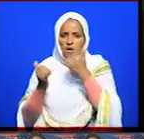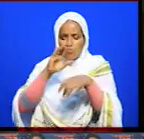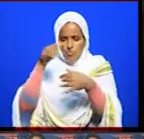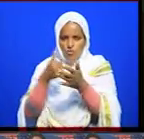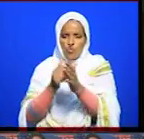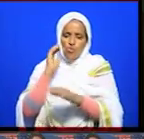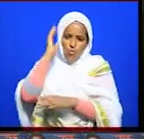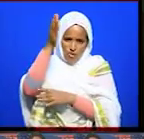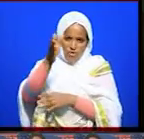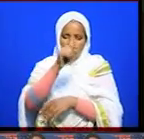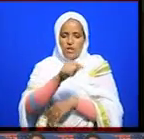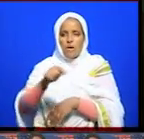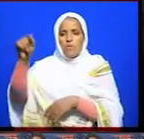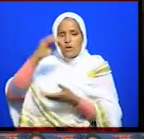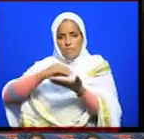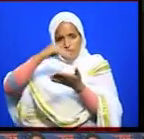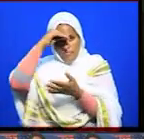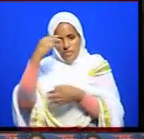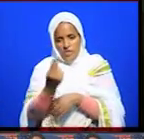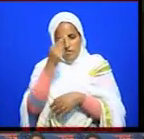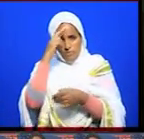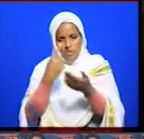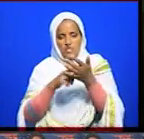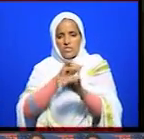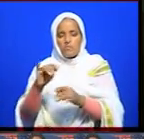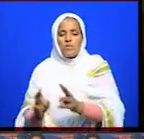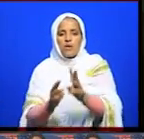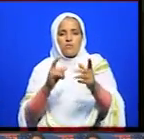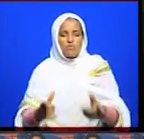ደግሞ ልጆቹ ያጠፉትን ጥፋት ሁሉ በዚያው ወደፊቱ